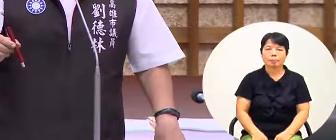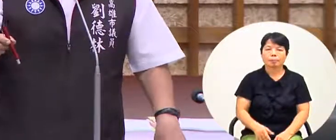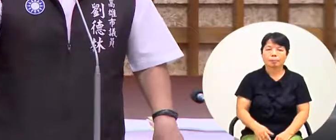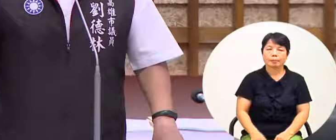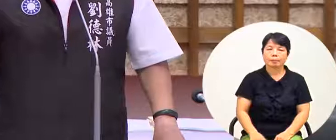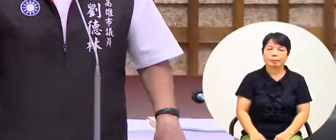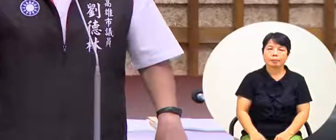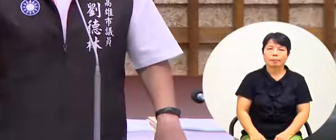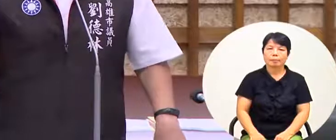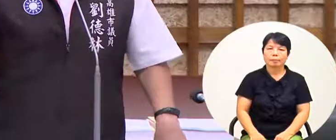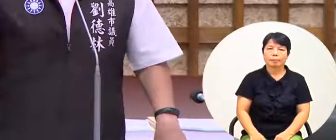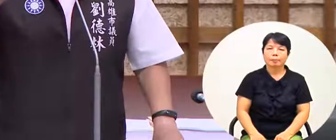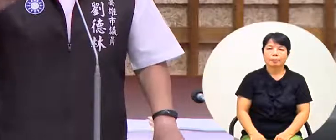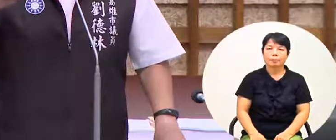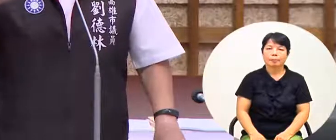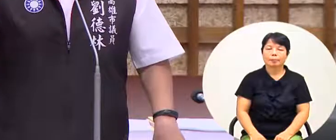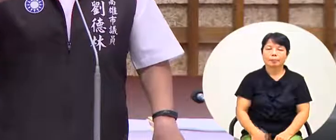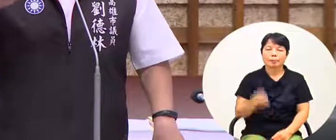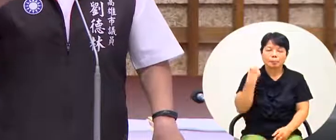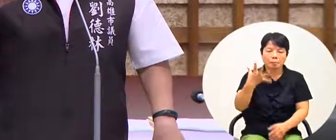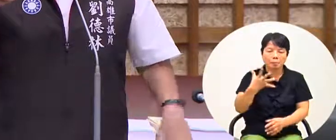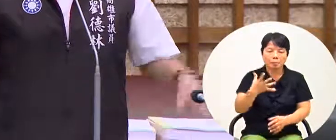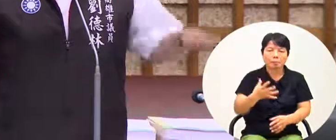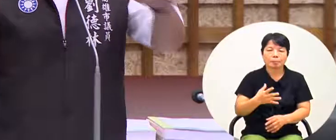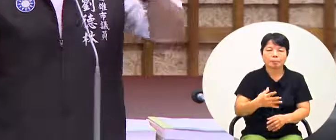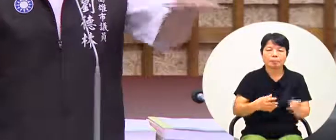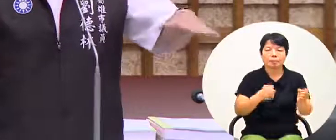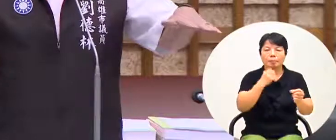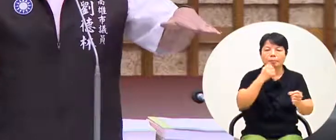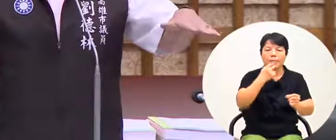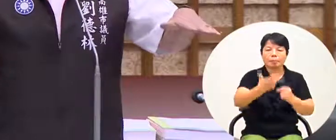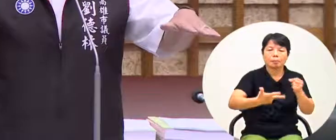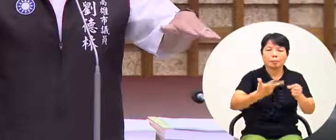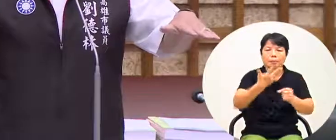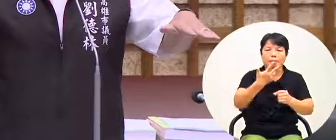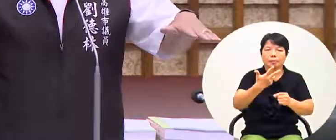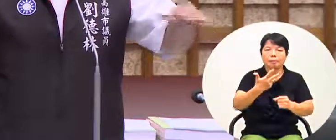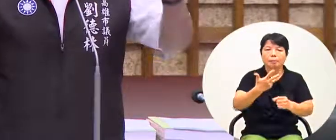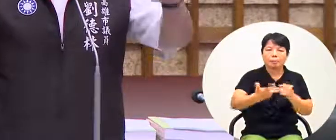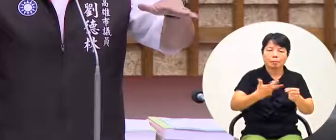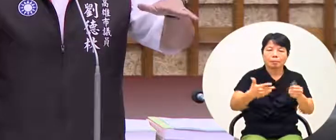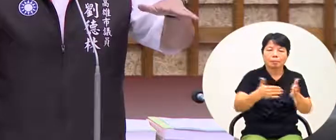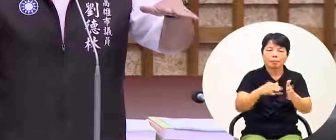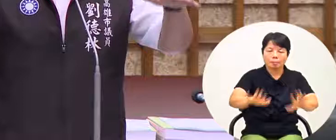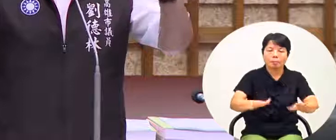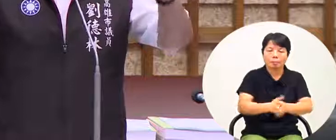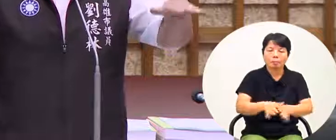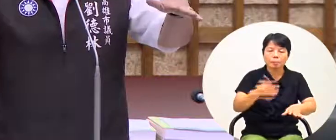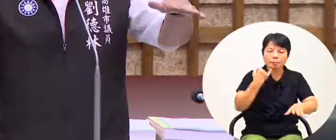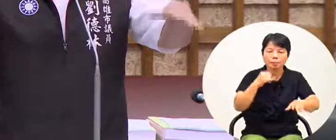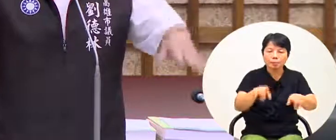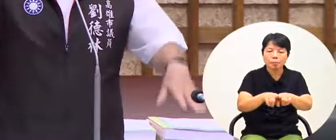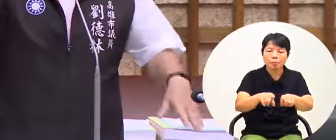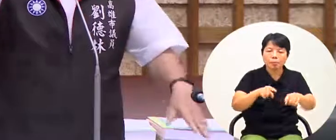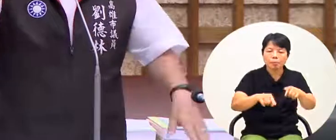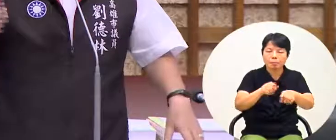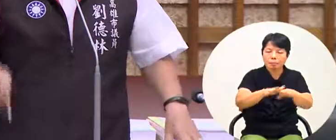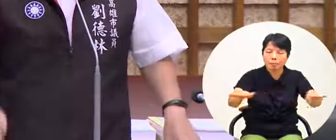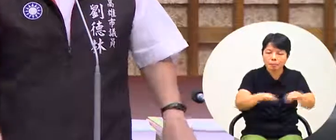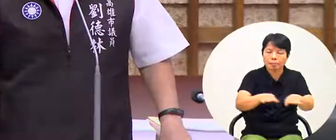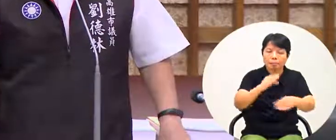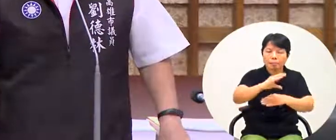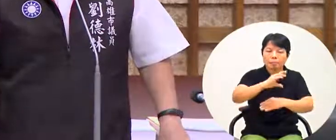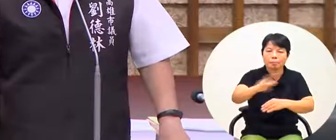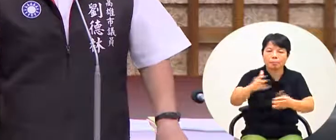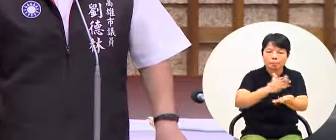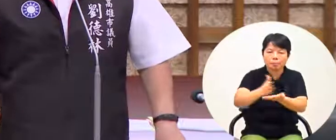的年度当中，我们有一个这个平衡式的 一个方式来处理，这样子对你们养